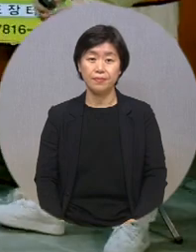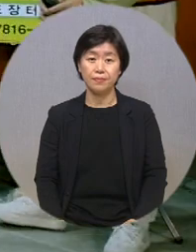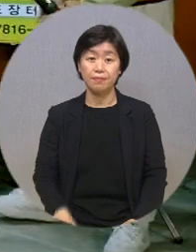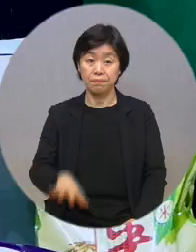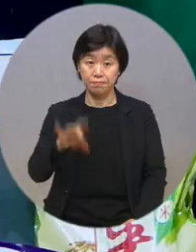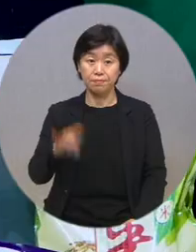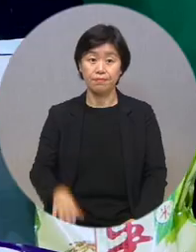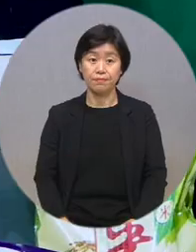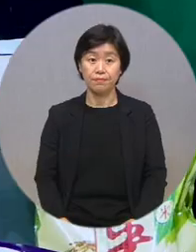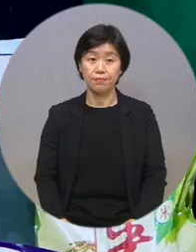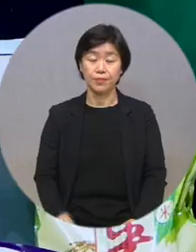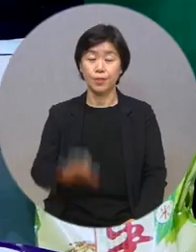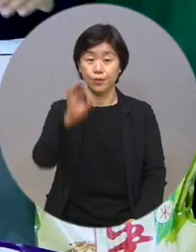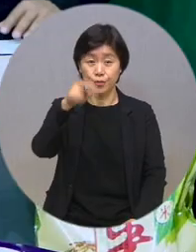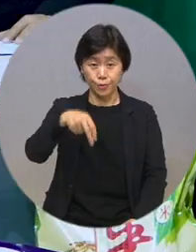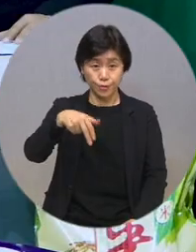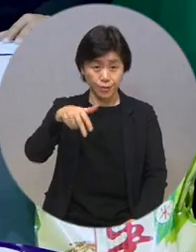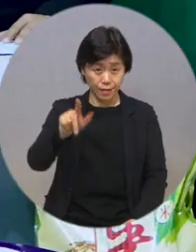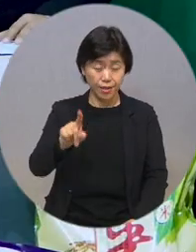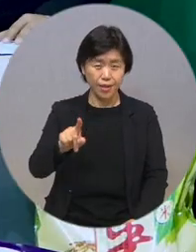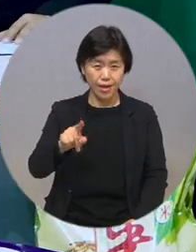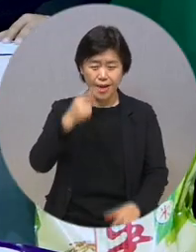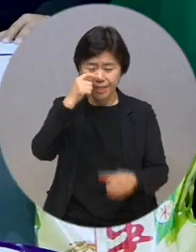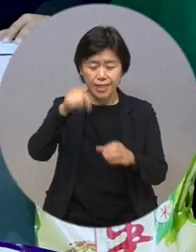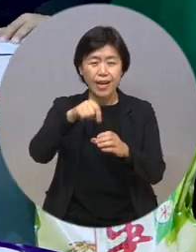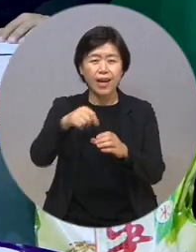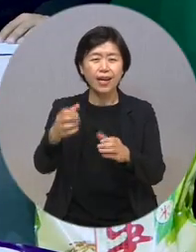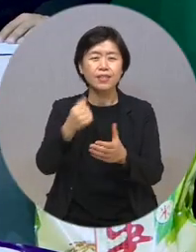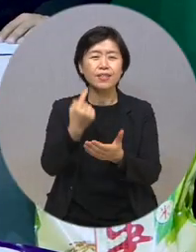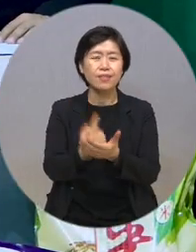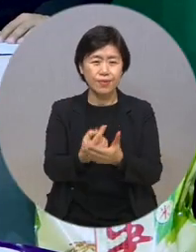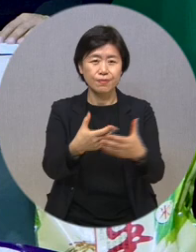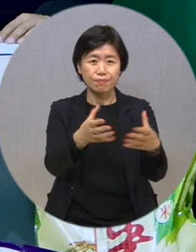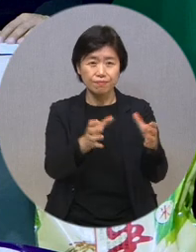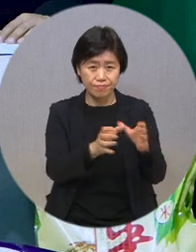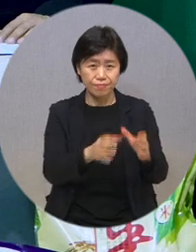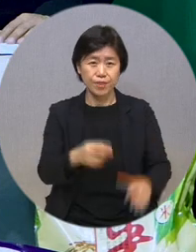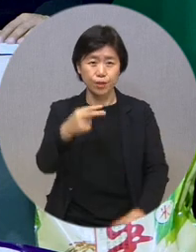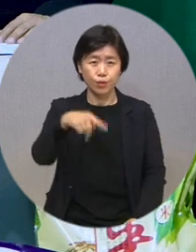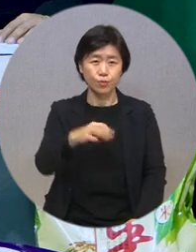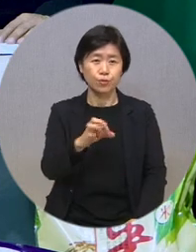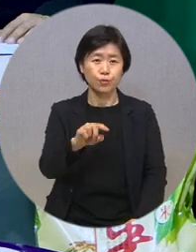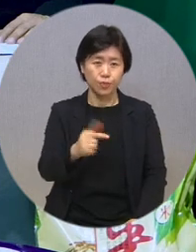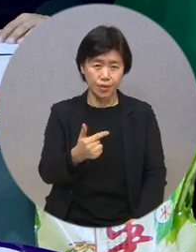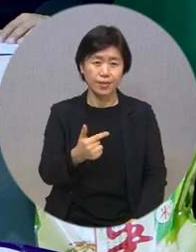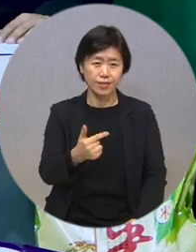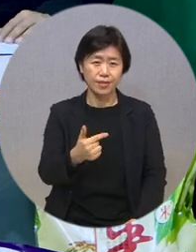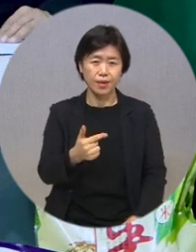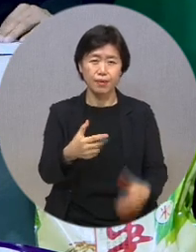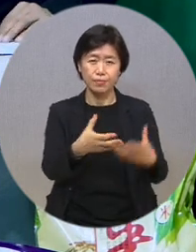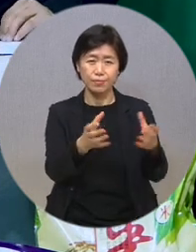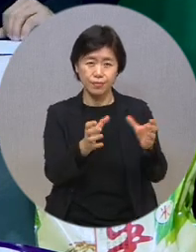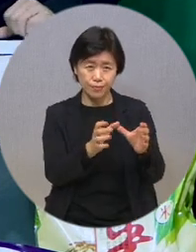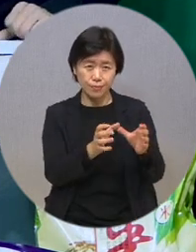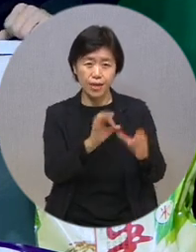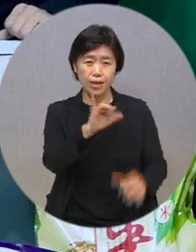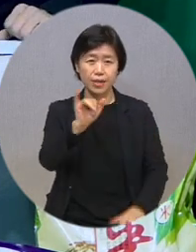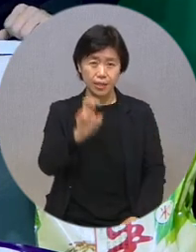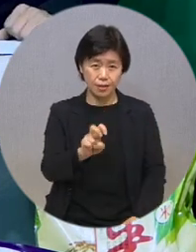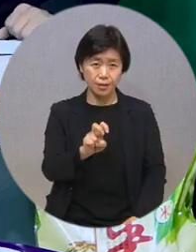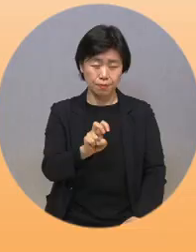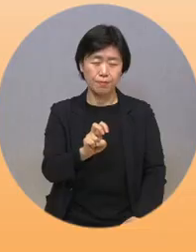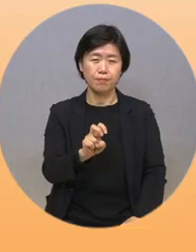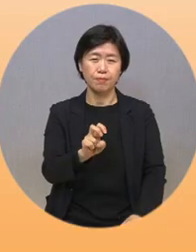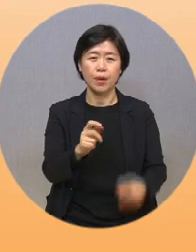먼저 유자차를 가지고 오신 팀입니다. 두원농협 유자가공사업소 임혜진 과장님